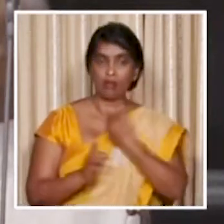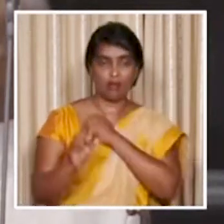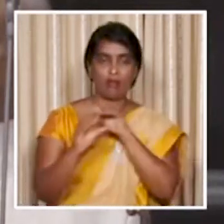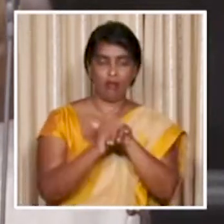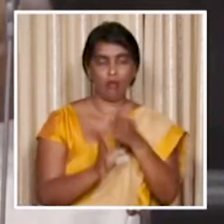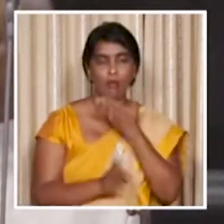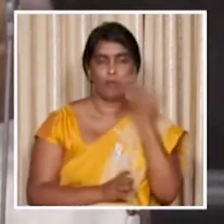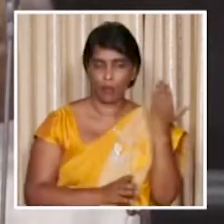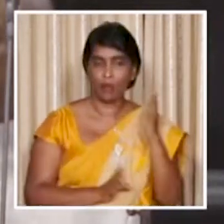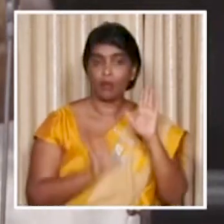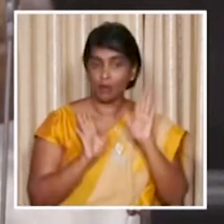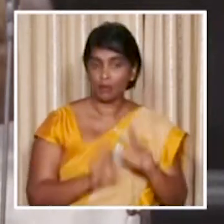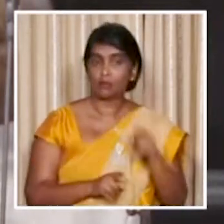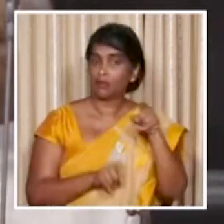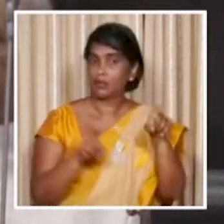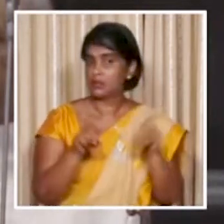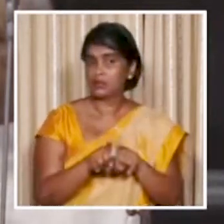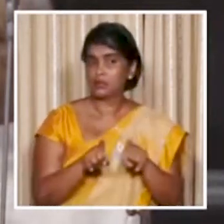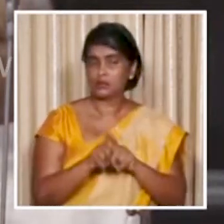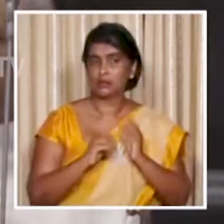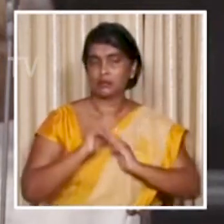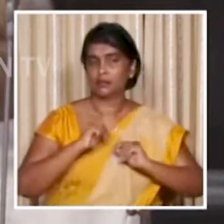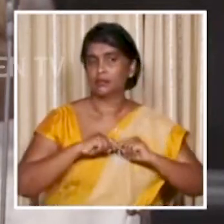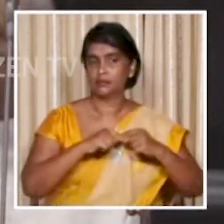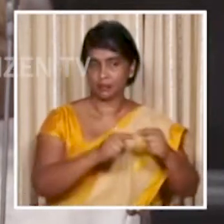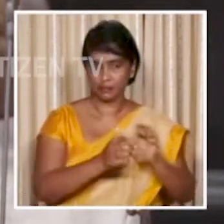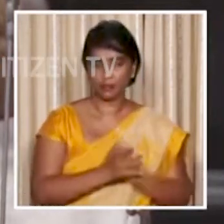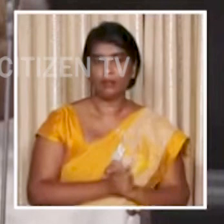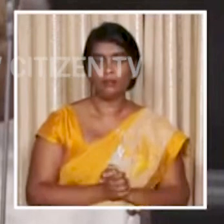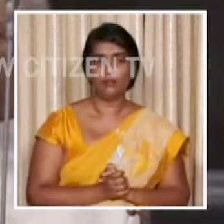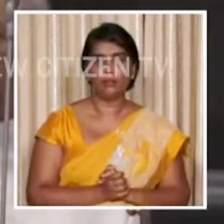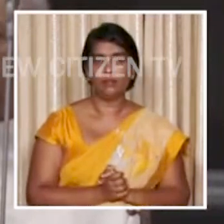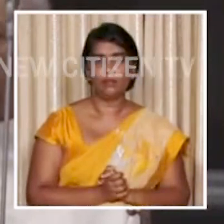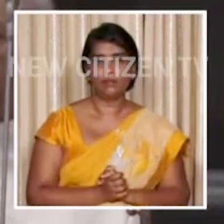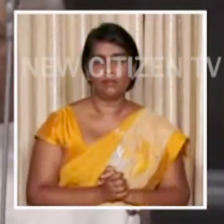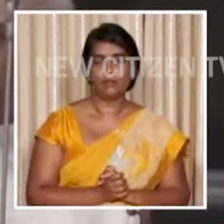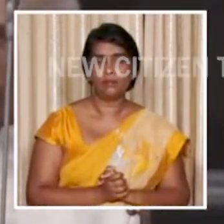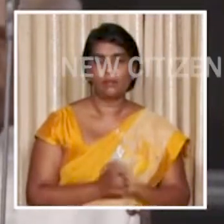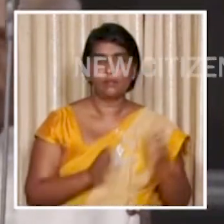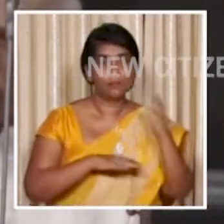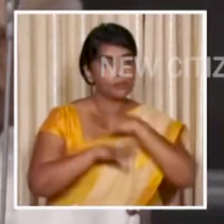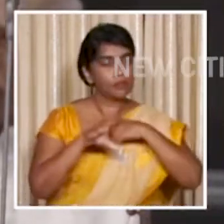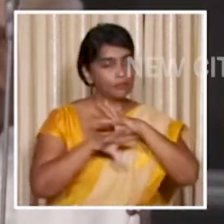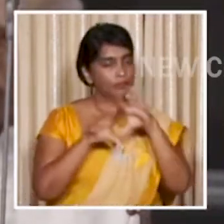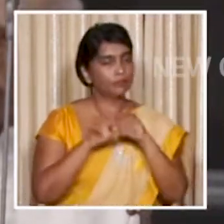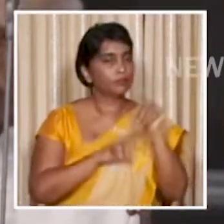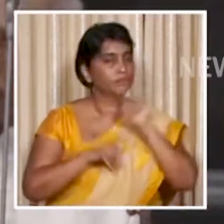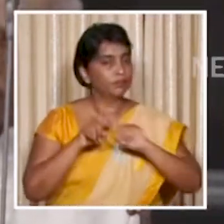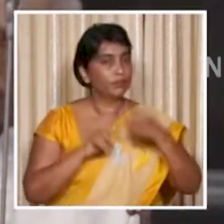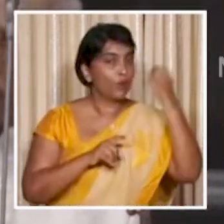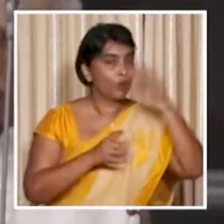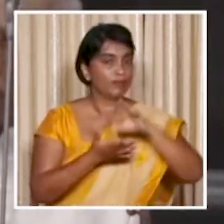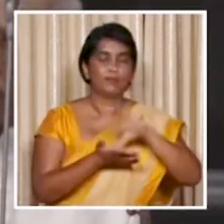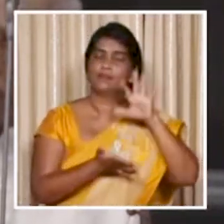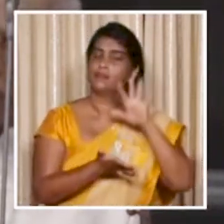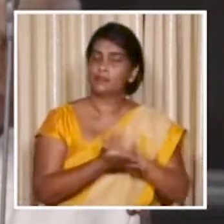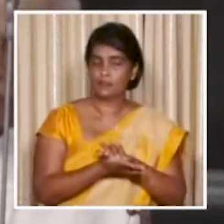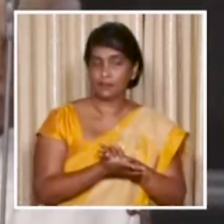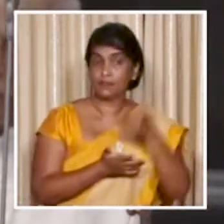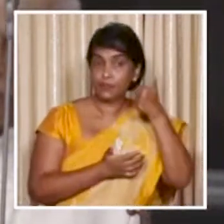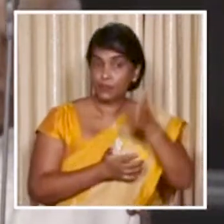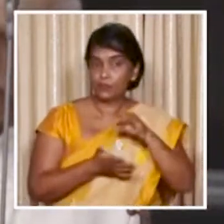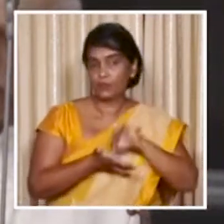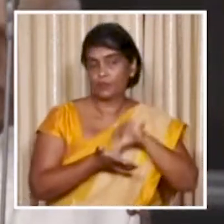පුළුවන්. ඒත් මේ විදිහට තමයි ක්‍රියා කරන්නේ මේ කියලා. මම ඔක්කොම එක සාකච්ඡා කළා ඊට පස්සේ දිනයක් දාගන්න හරි